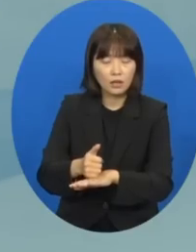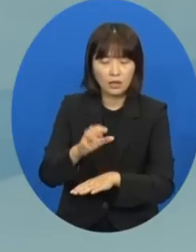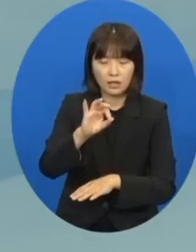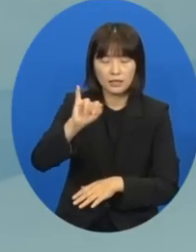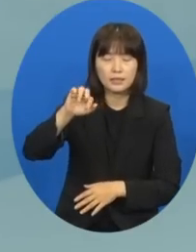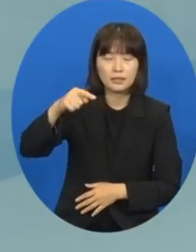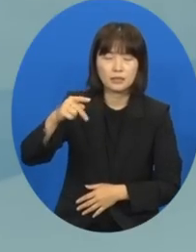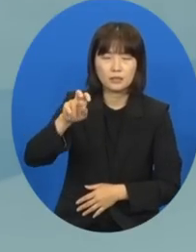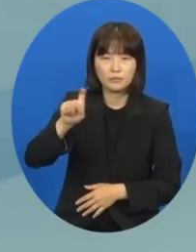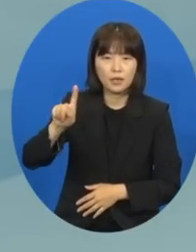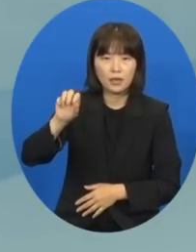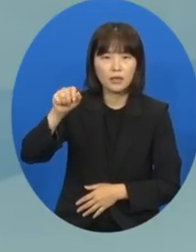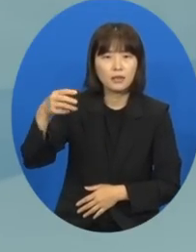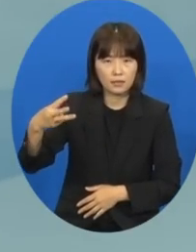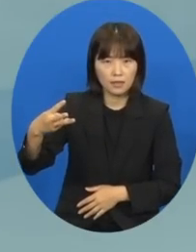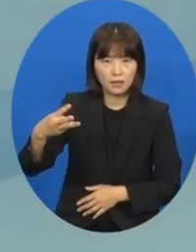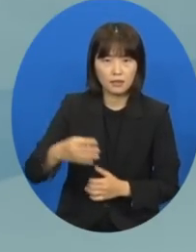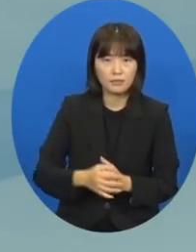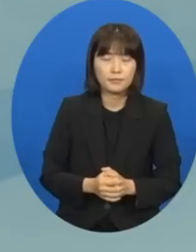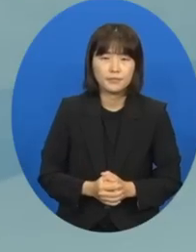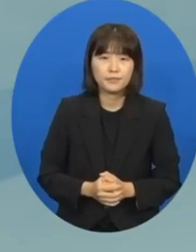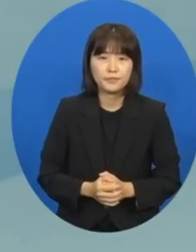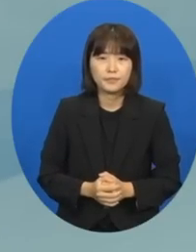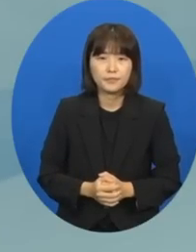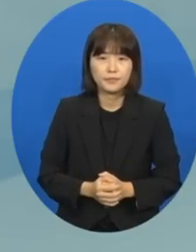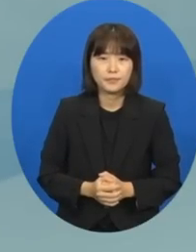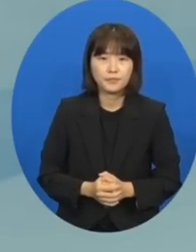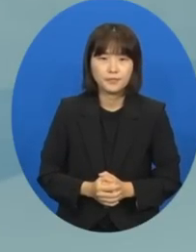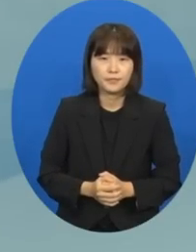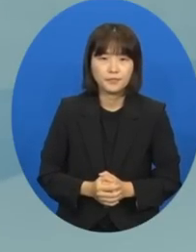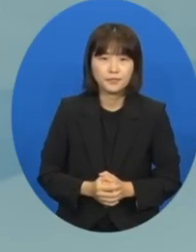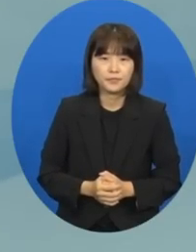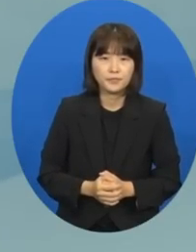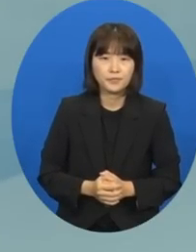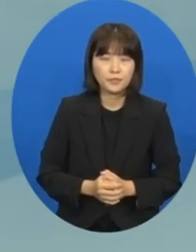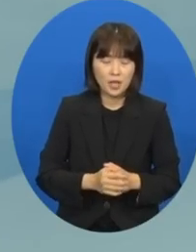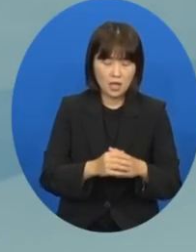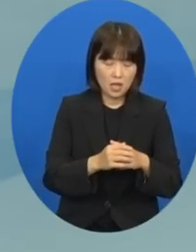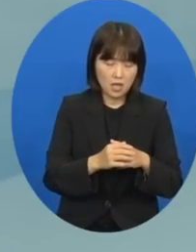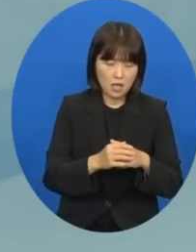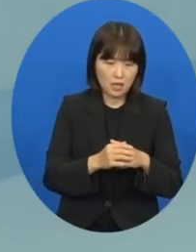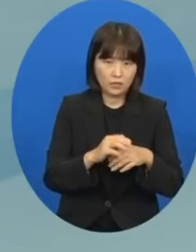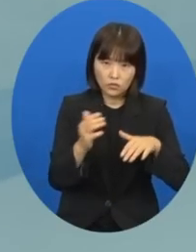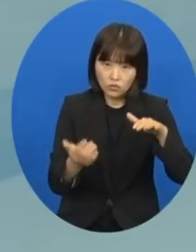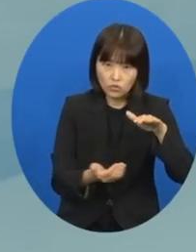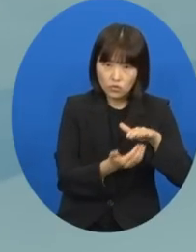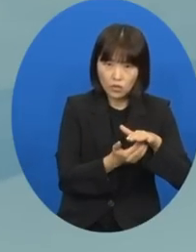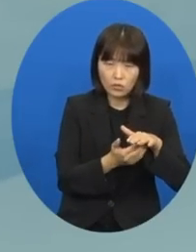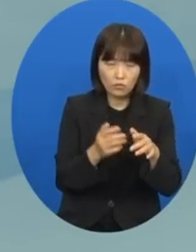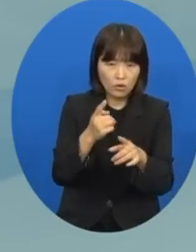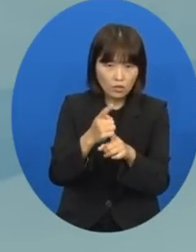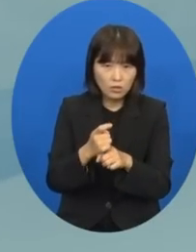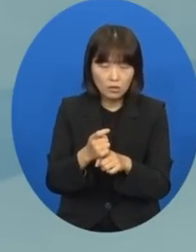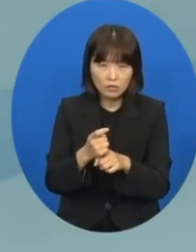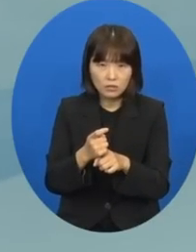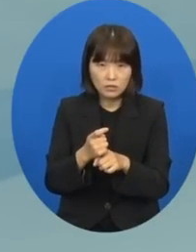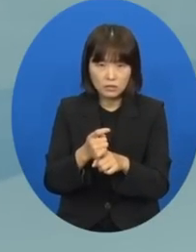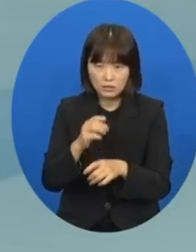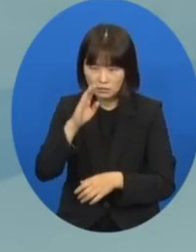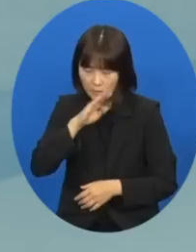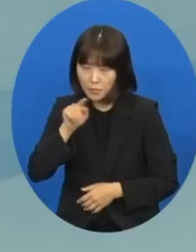이스마엘이죠. 이런 말이 있습니다. 베스트에 적은 bad가 아니고 good, 좋은 것이다.